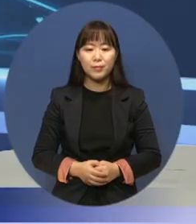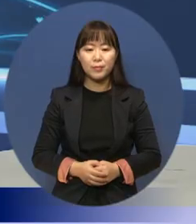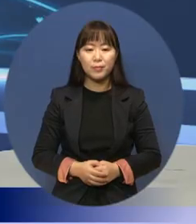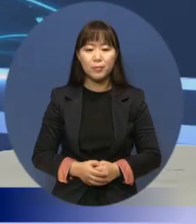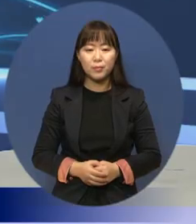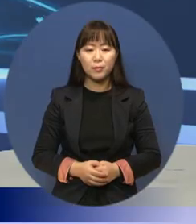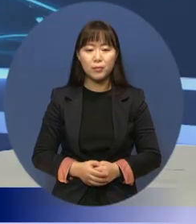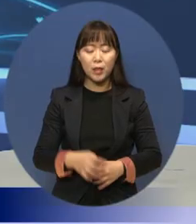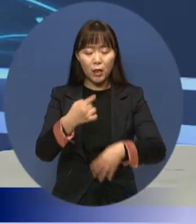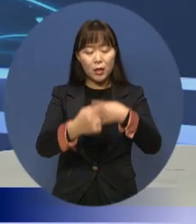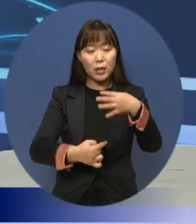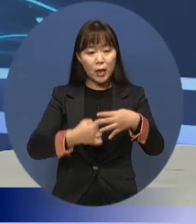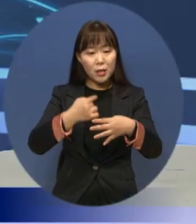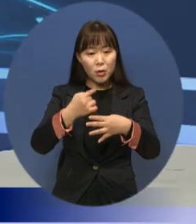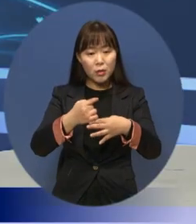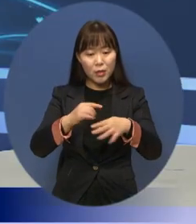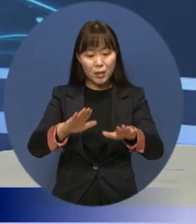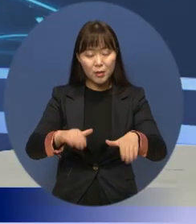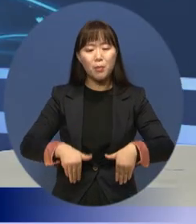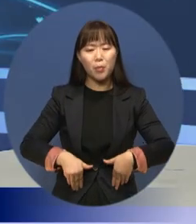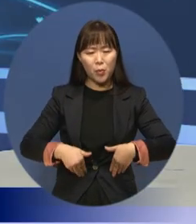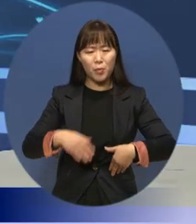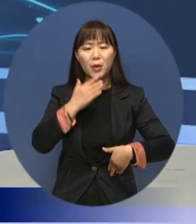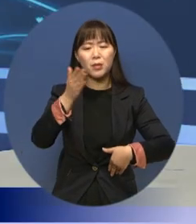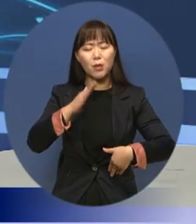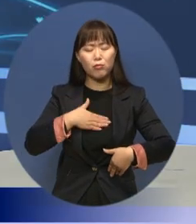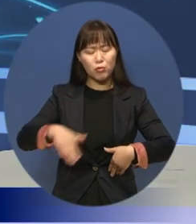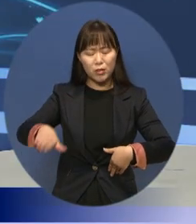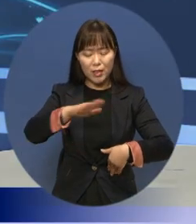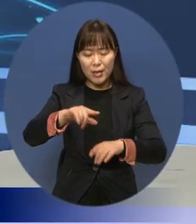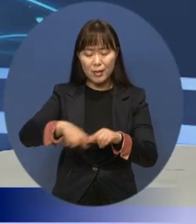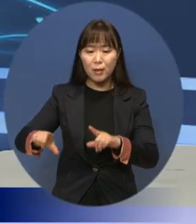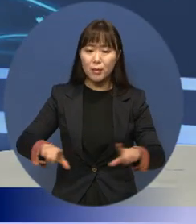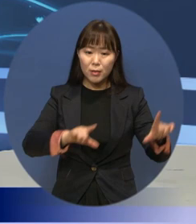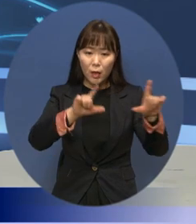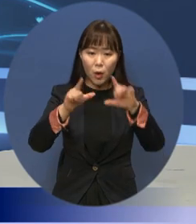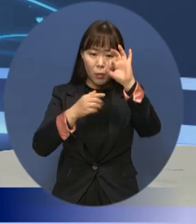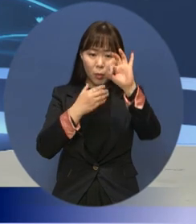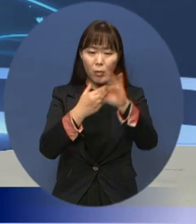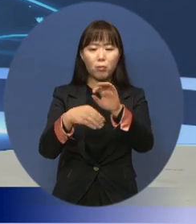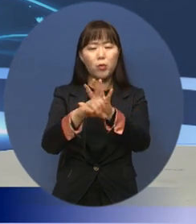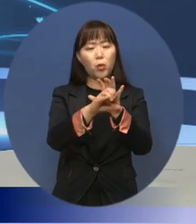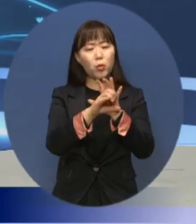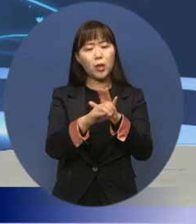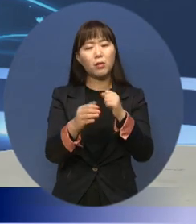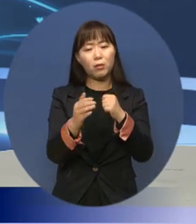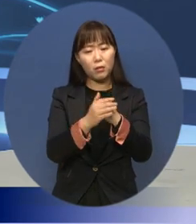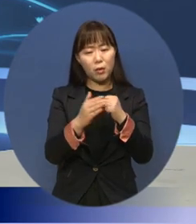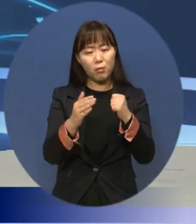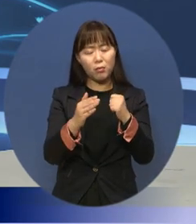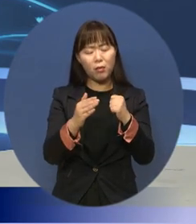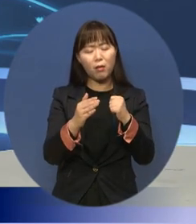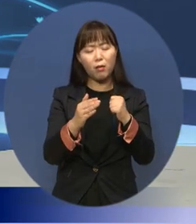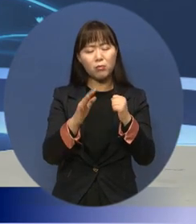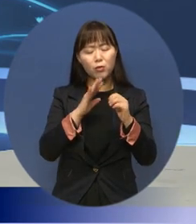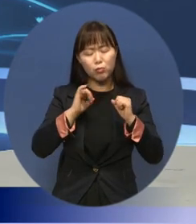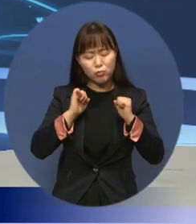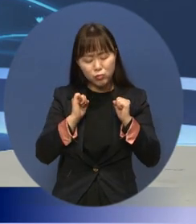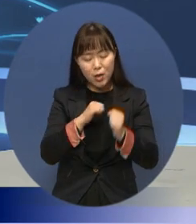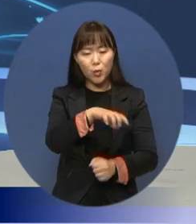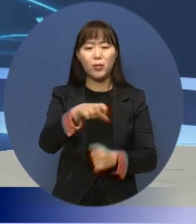계절의 시계는 봄이 됐지만 아직 우리 일상 곳곳에서 는 코로나 그로 인해 여전히 얼어 붙은 것들이